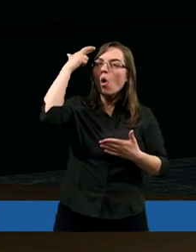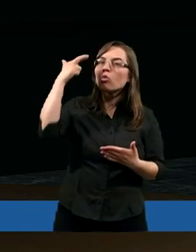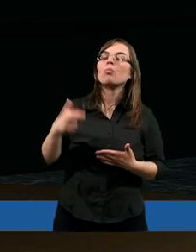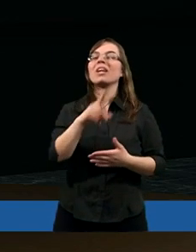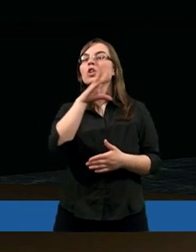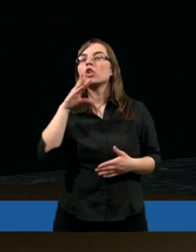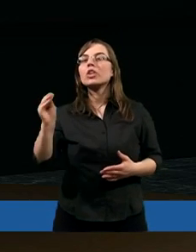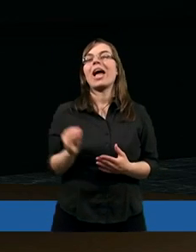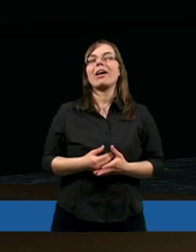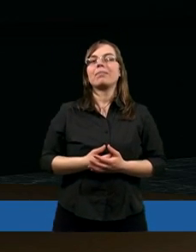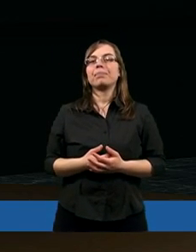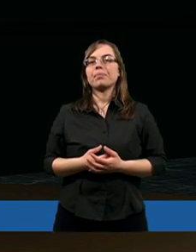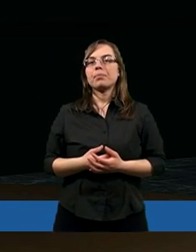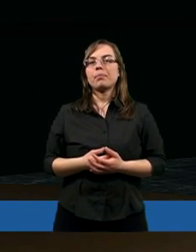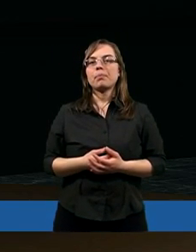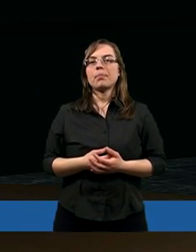że